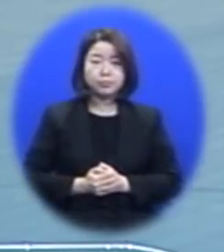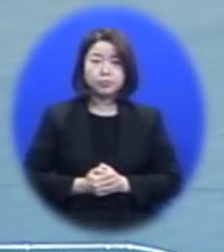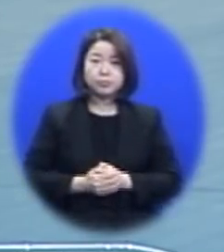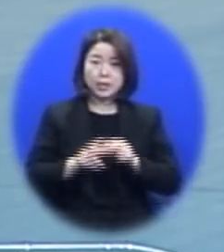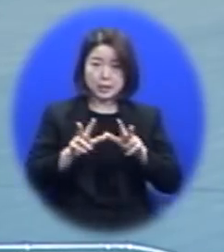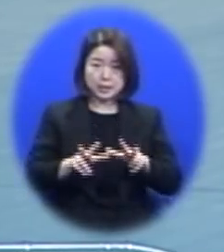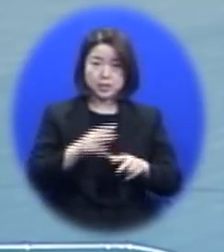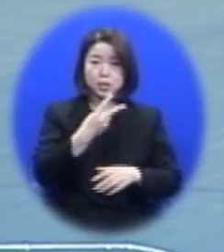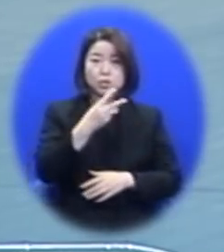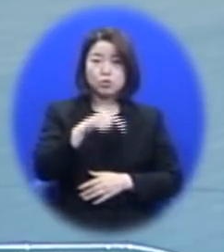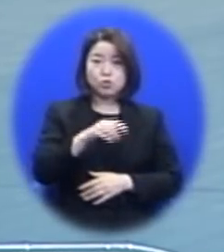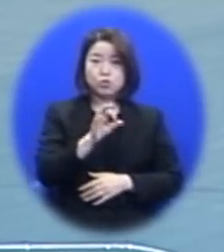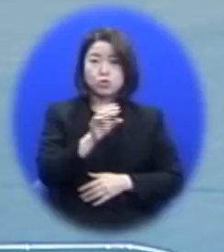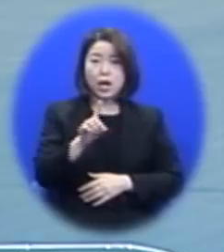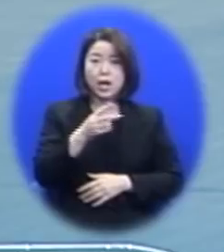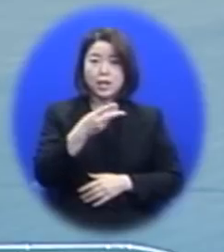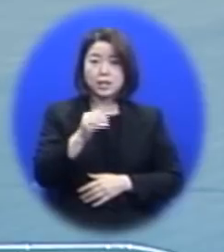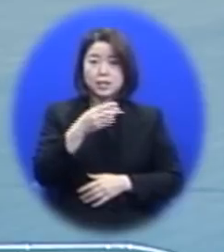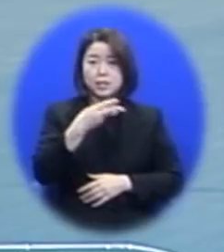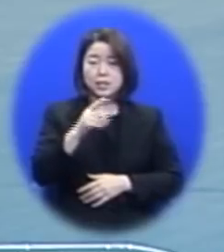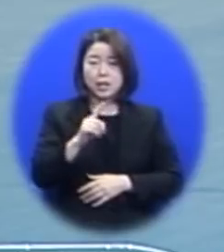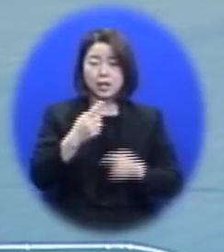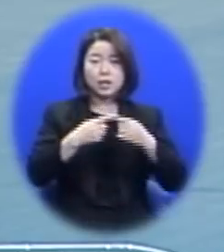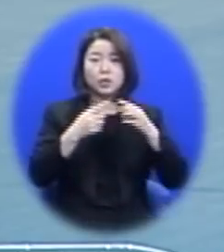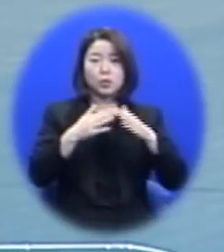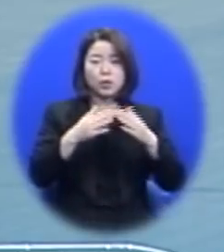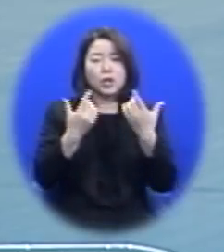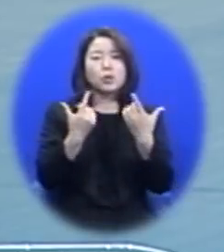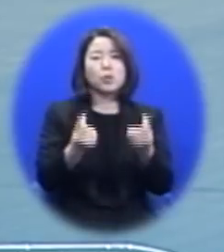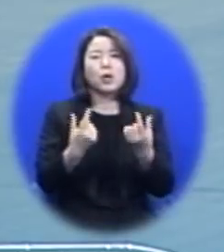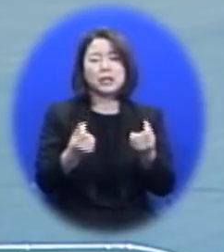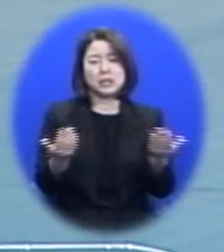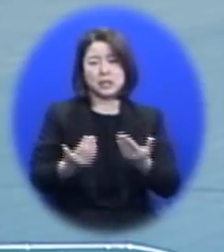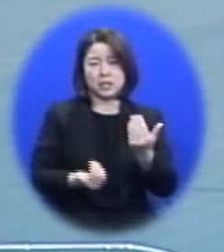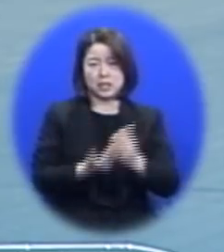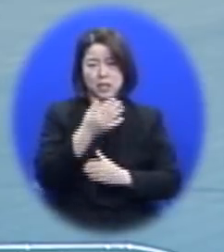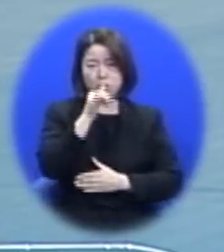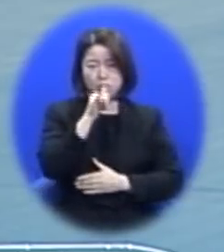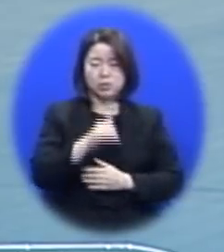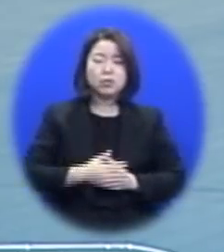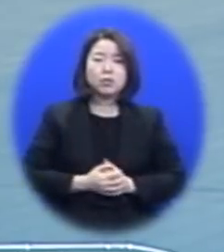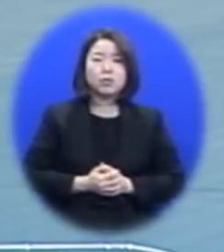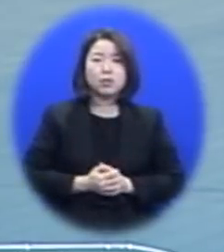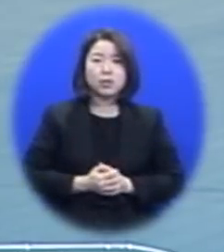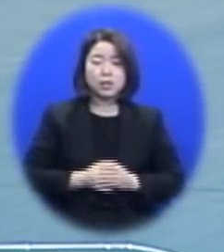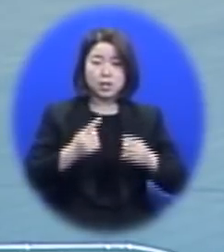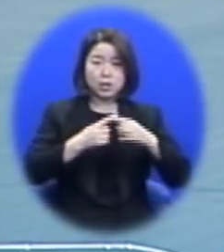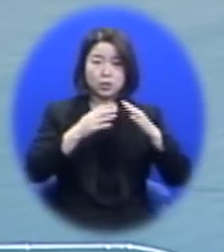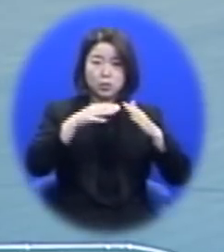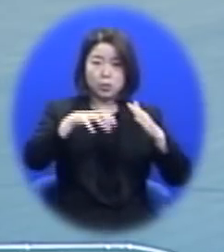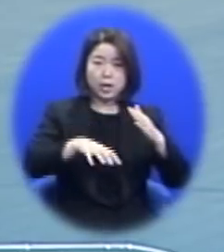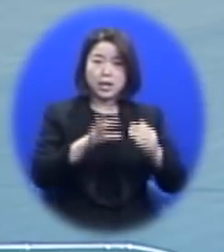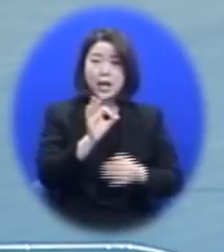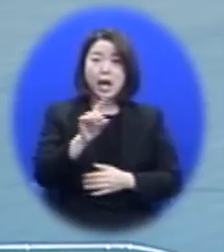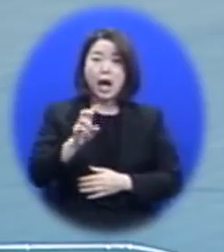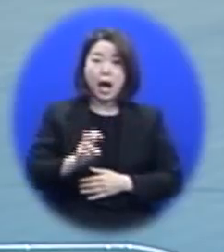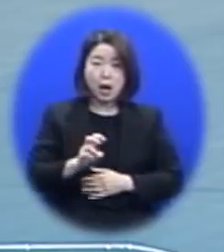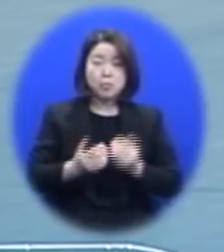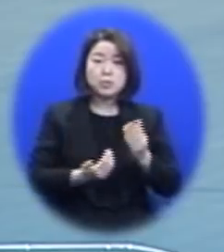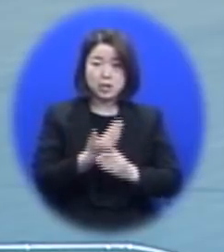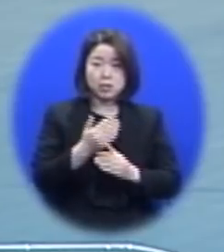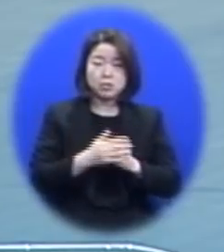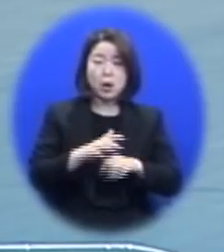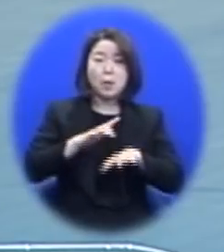지금 두아디라 교회에 꼭 그와 같은 일이 벌어지고 있는 것입니다. 교회 안에 암이 생겼습니다.